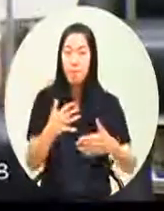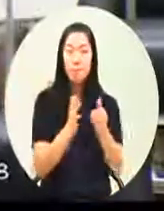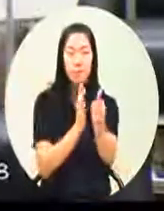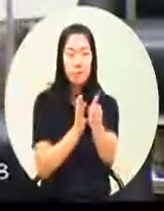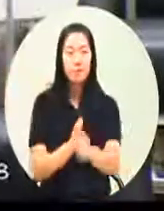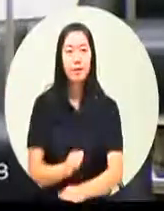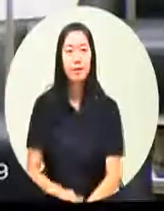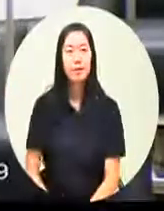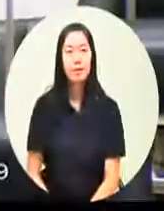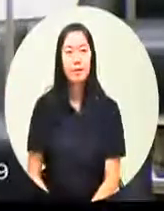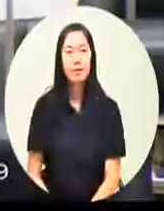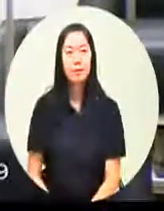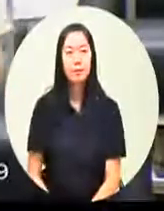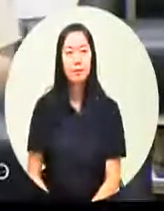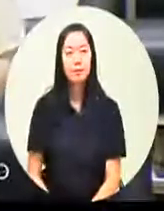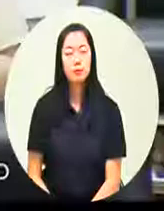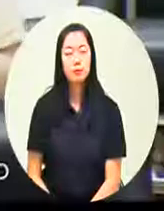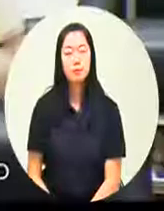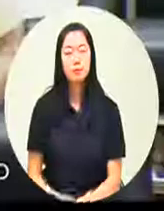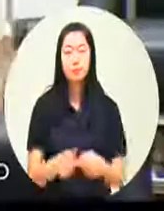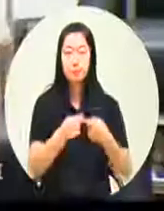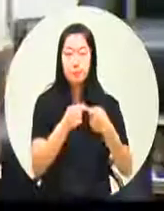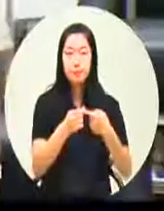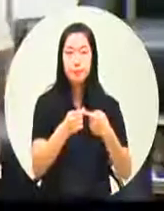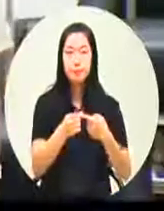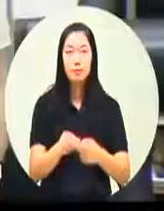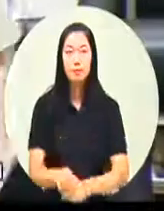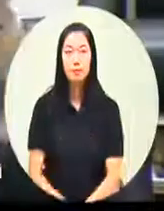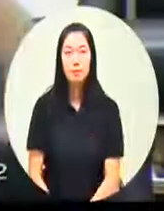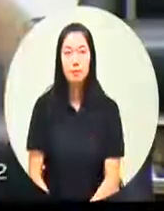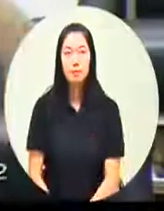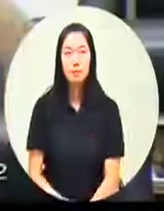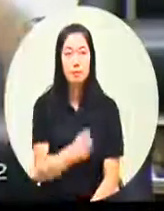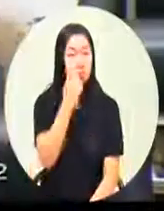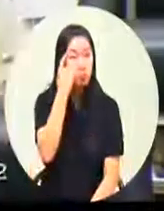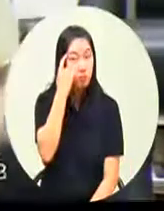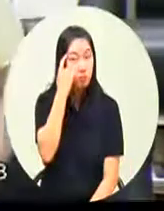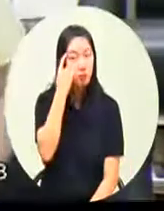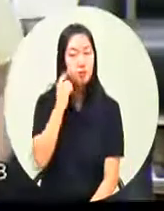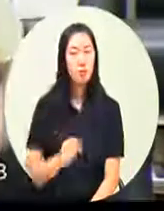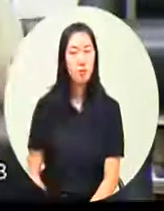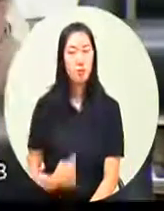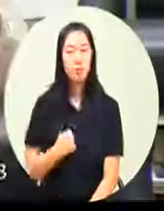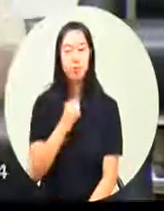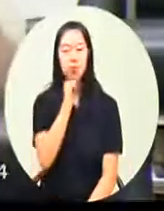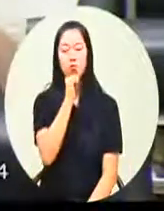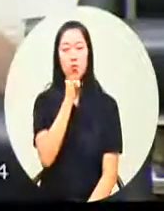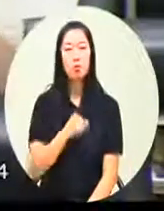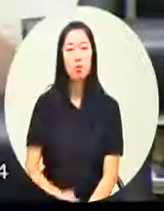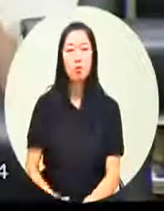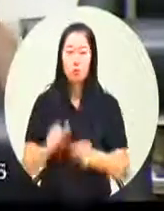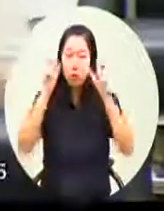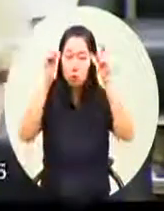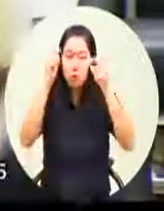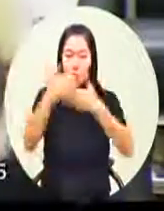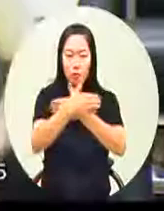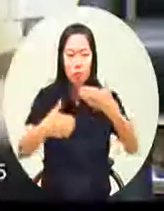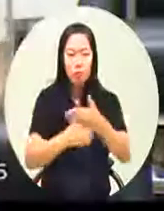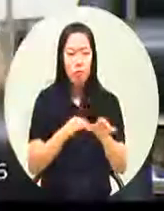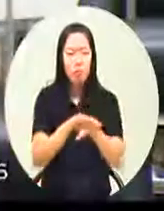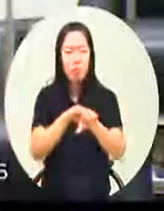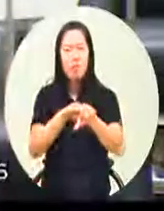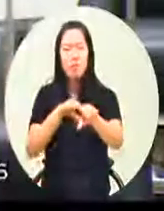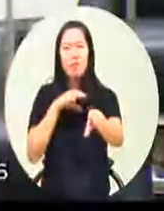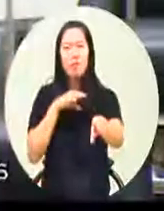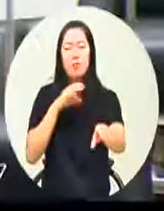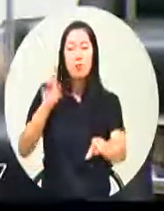交通局长哈。一个就是说，局长，你认为我们目前高雄交通最阻塞的地方在哪里？